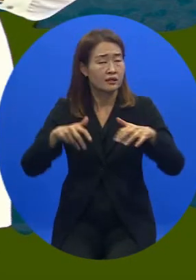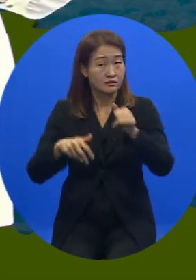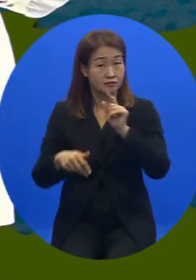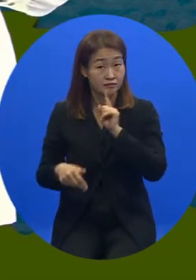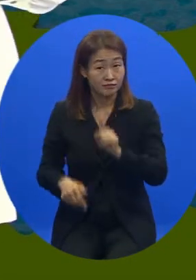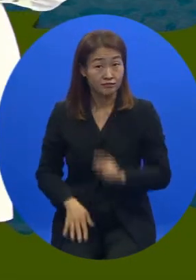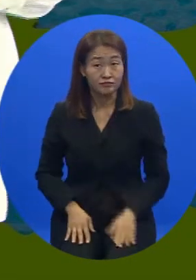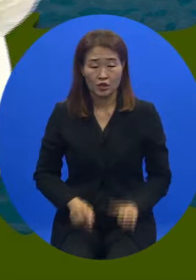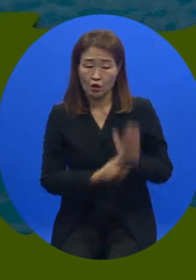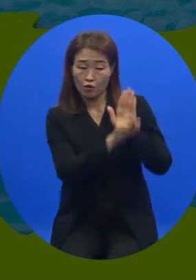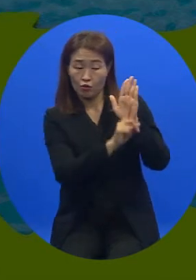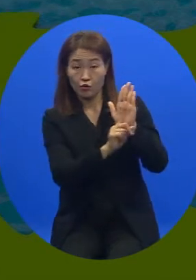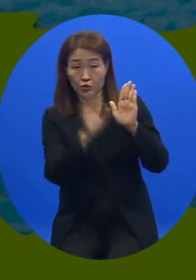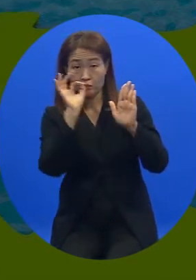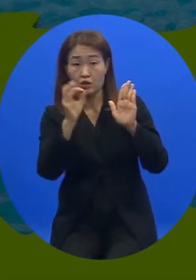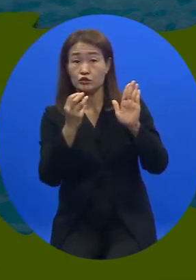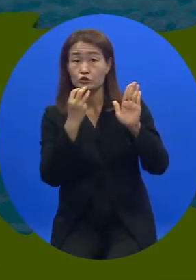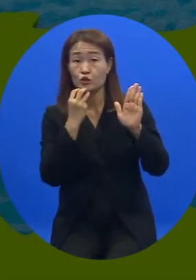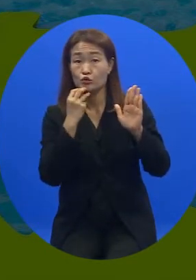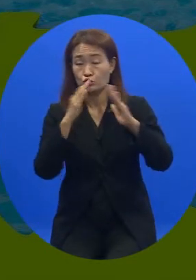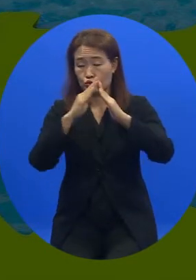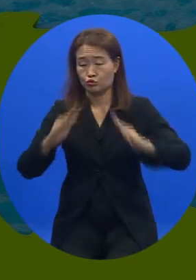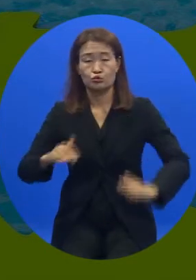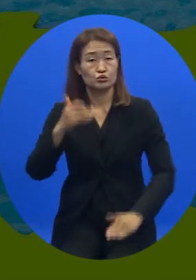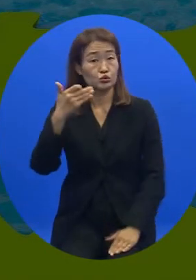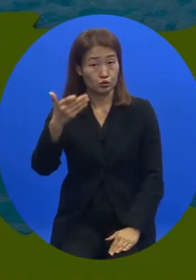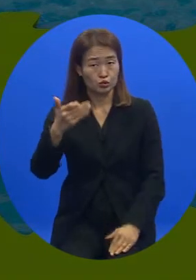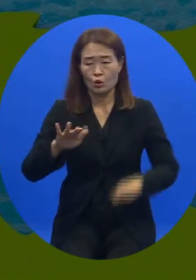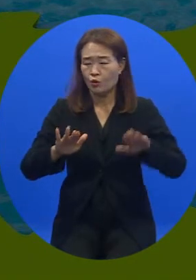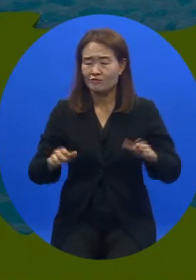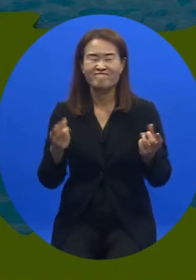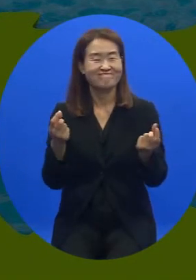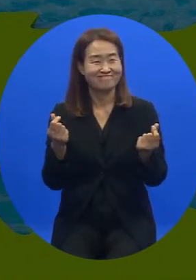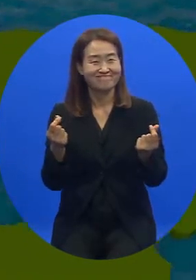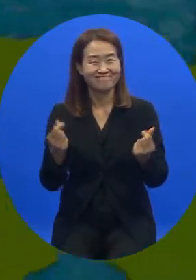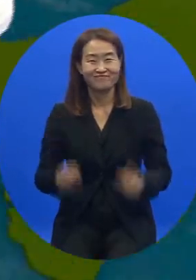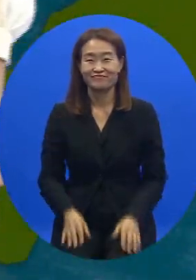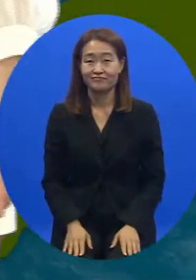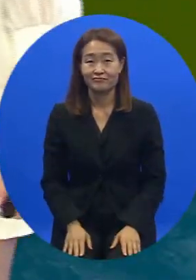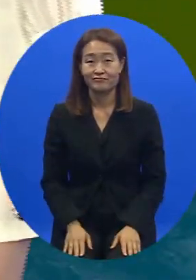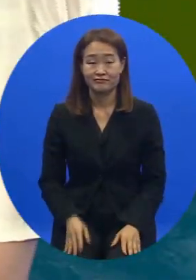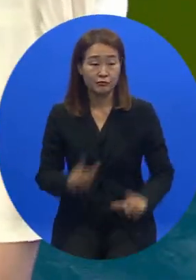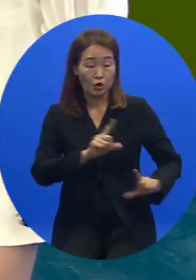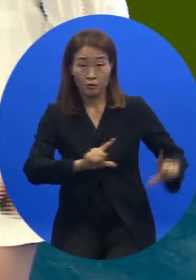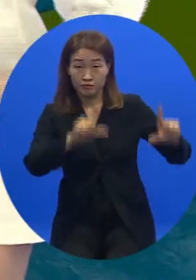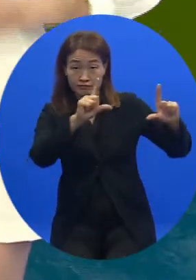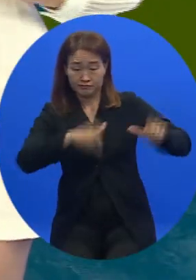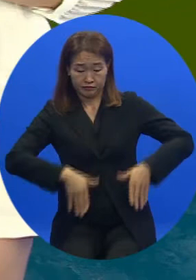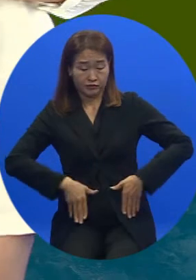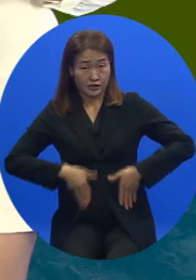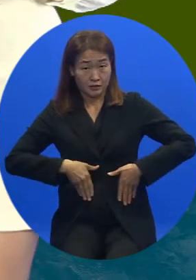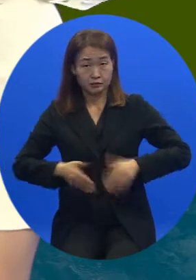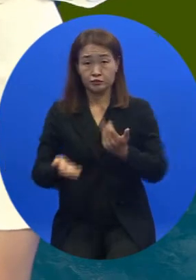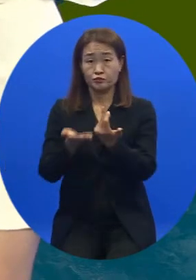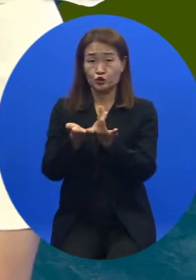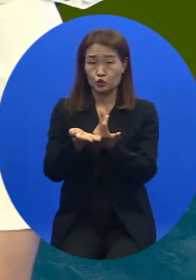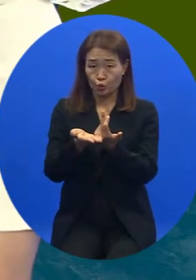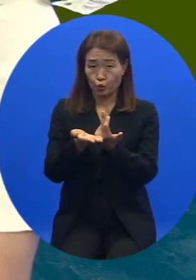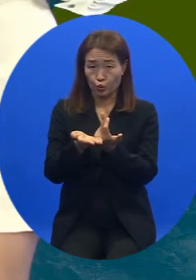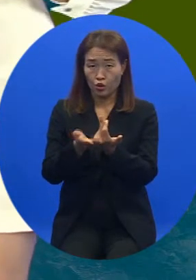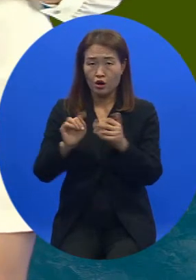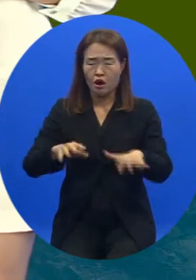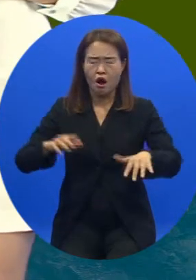조금 지나겠습니다. 기온 보시면 서울과 전주 19도로 오늘과 비슷하겠습니다. 동해상과 남해상,